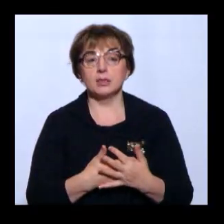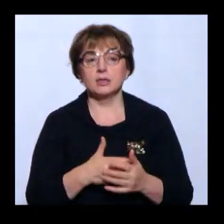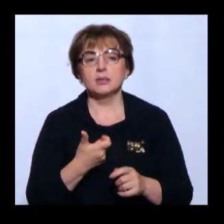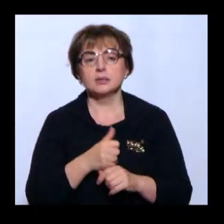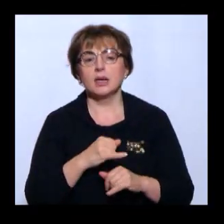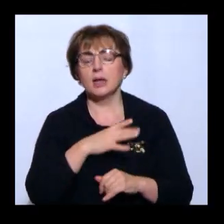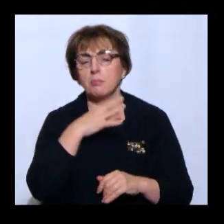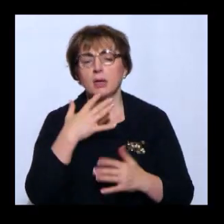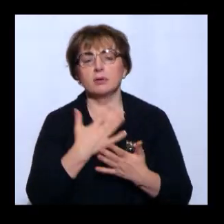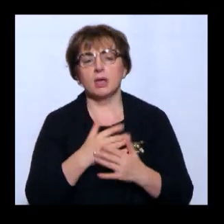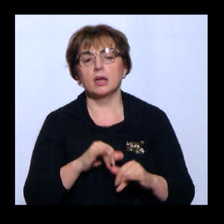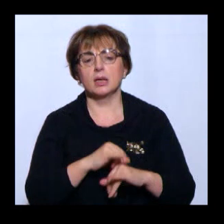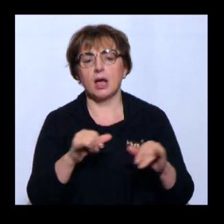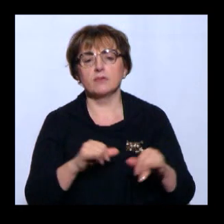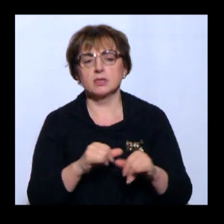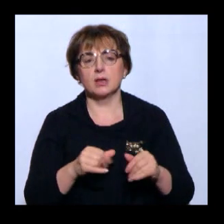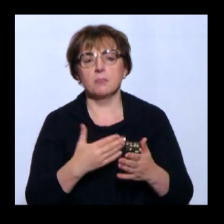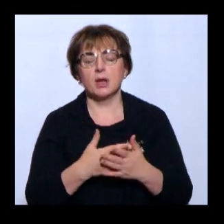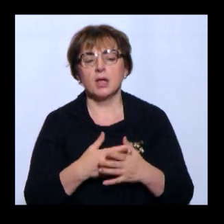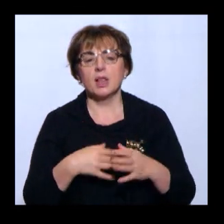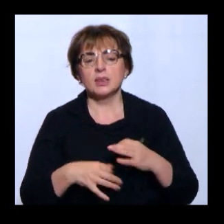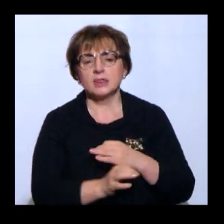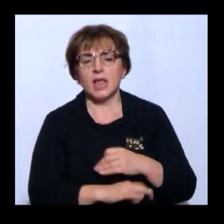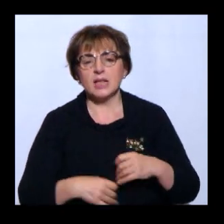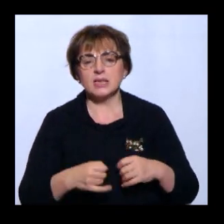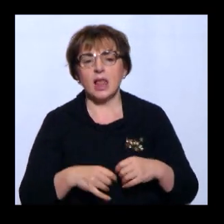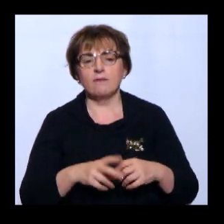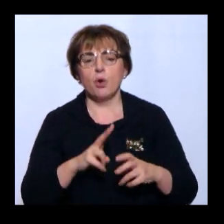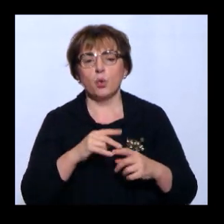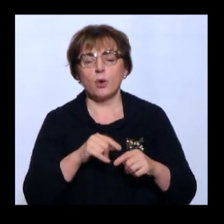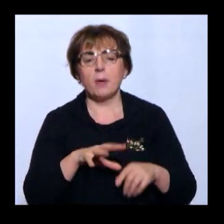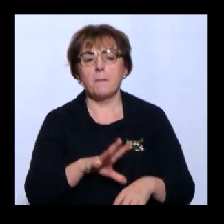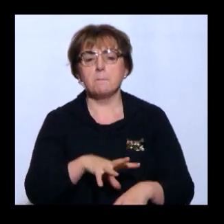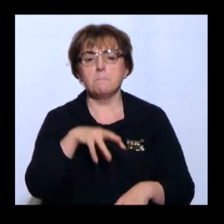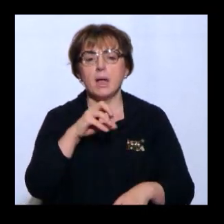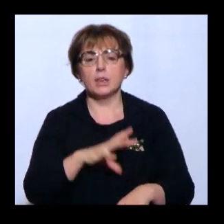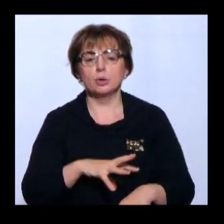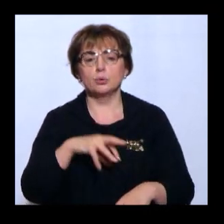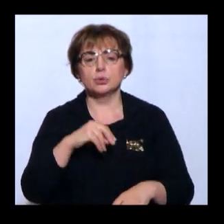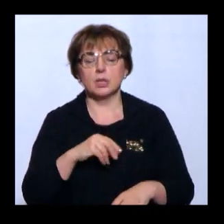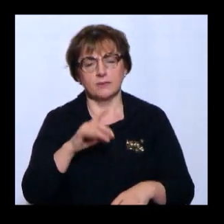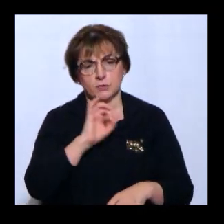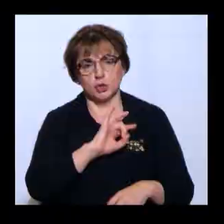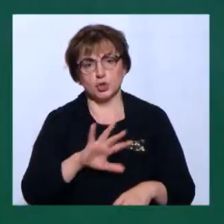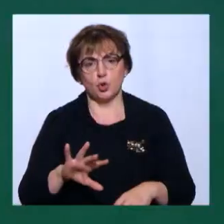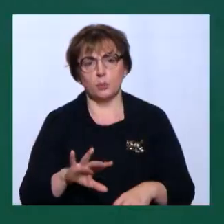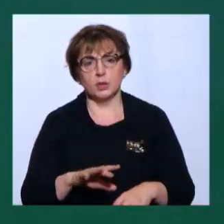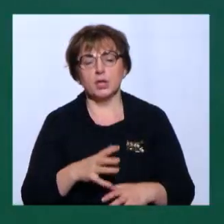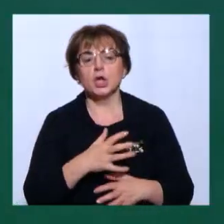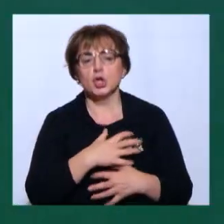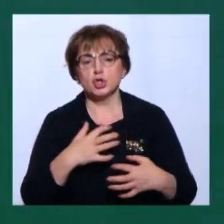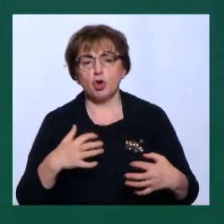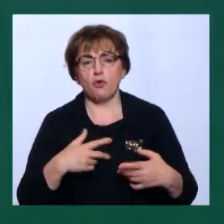ფართოდ გავრცელებული ორგანიზმები, როგორიც არის ნაწლავღრუიანები, მათ მედუზა ცნობილი